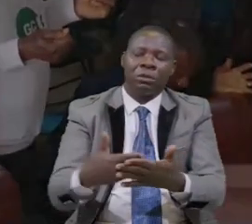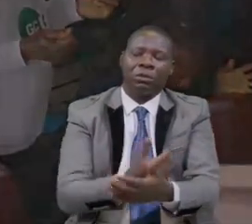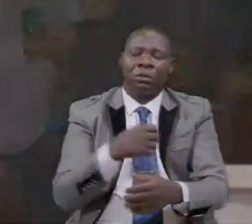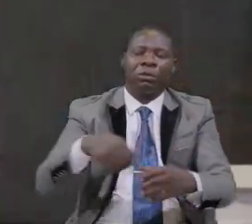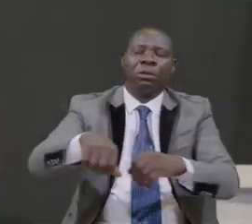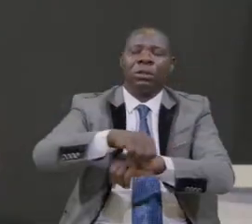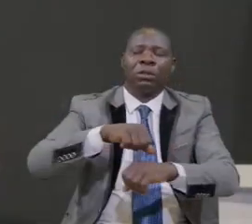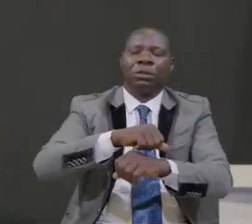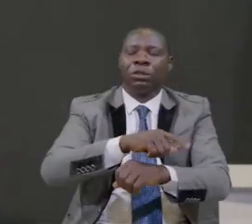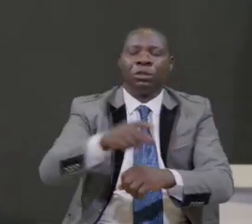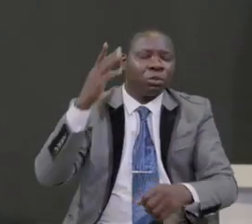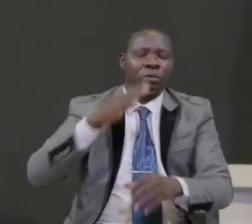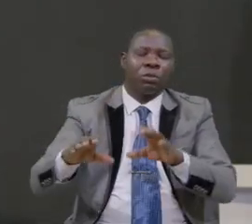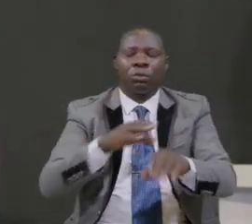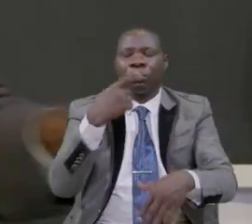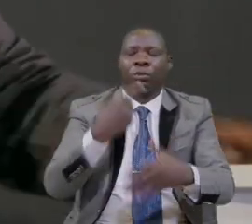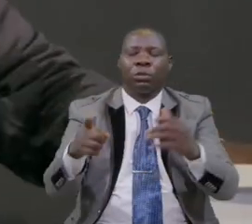Tu feras ce que tu n'as jamais fait.